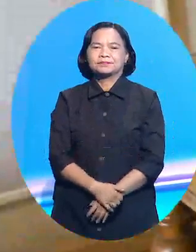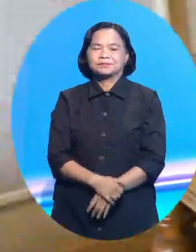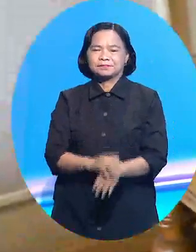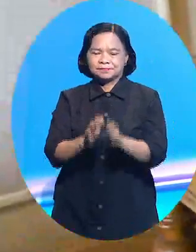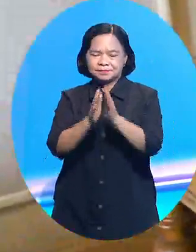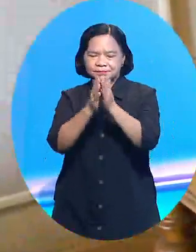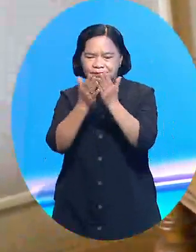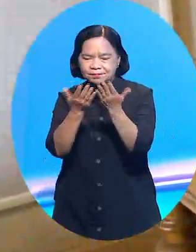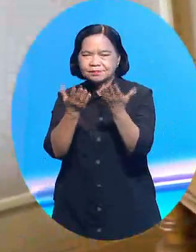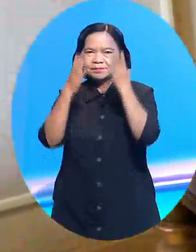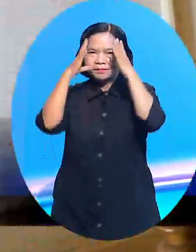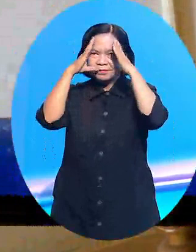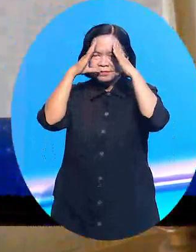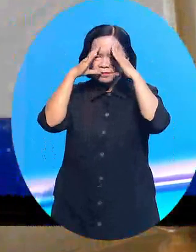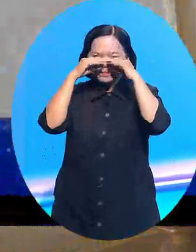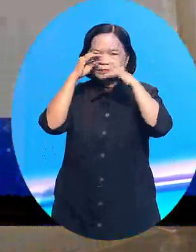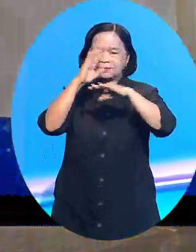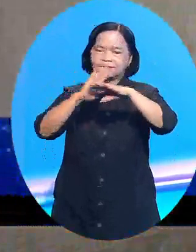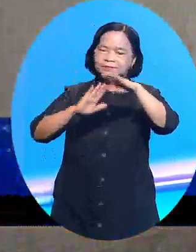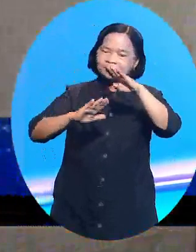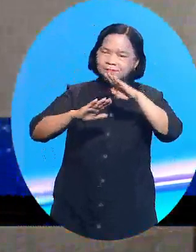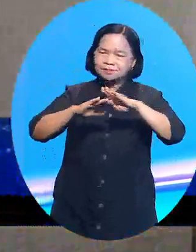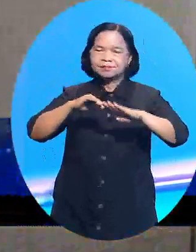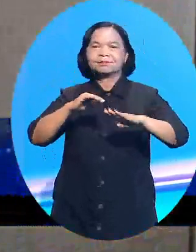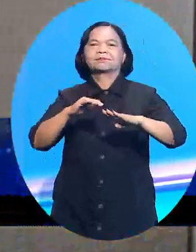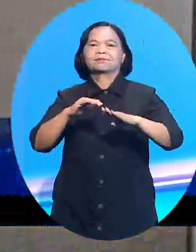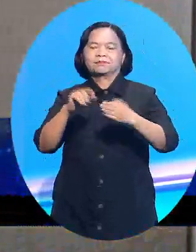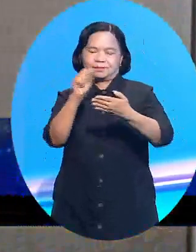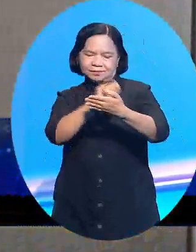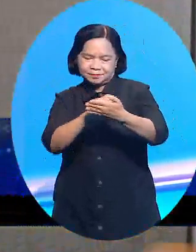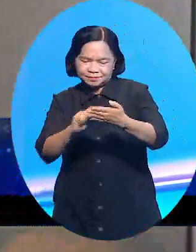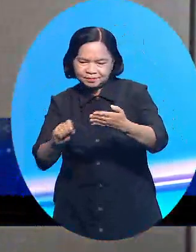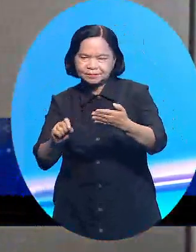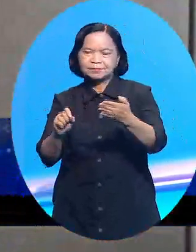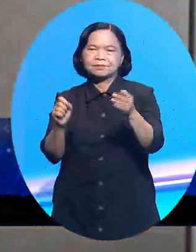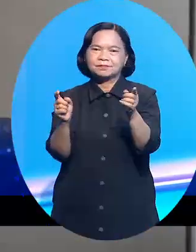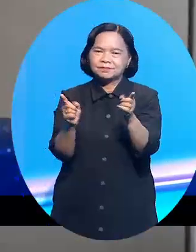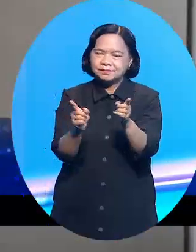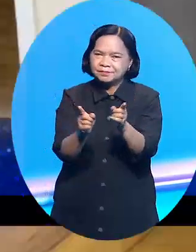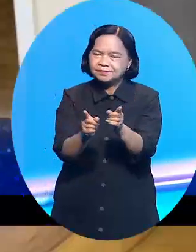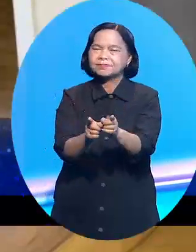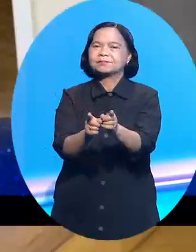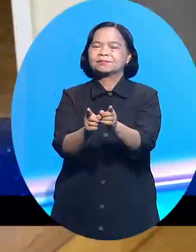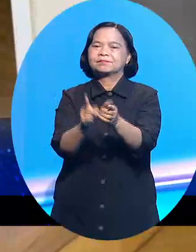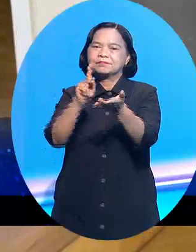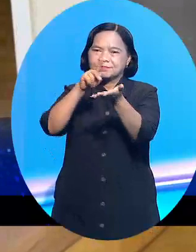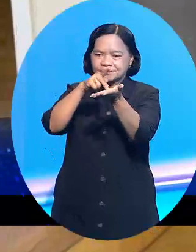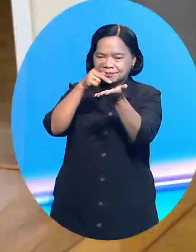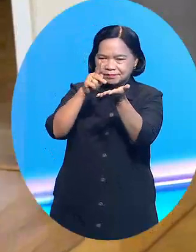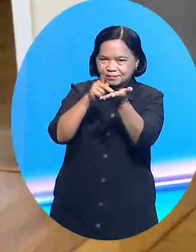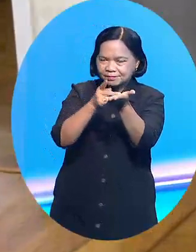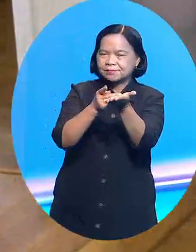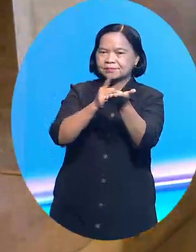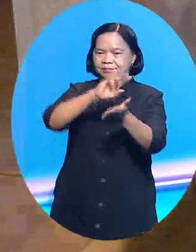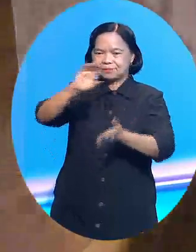Lần dở những bức hình trong tập ảnh trên tay, như cuốn nhật ký ghi chép một cách ngắn gọn, chân thực nhất về những sự kiện và công việc trong